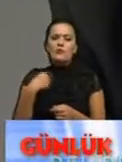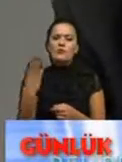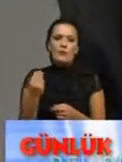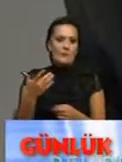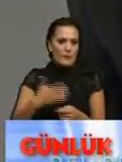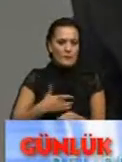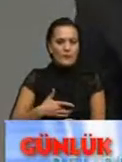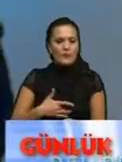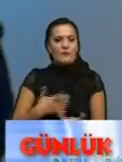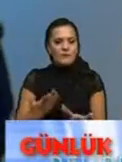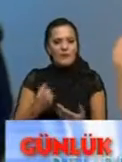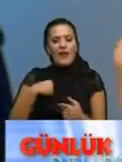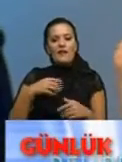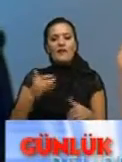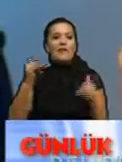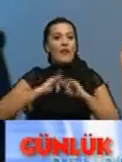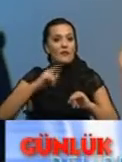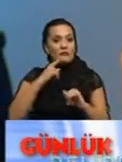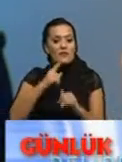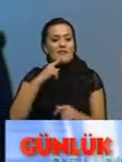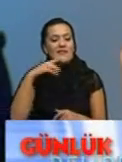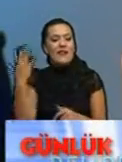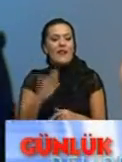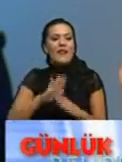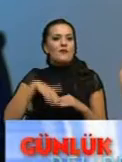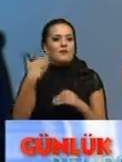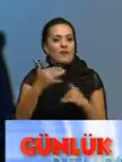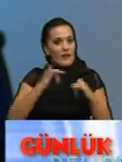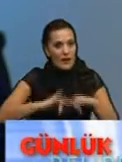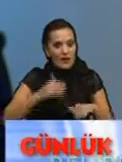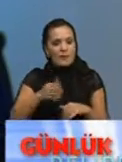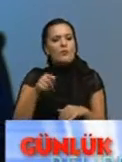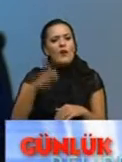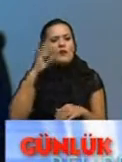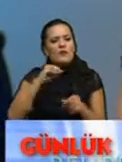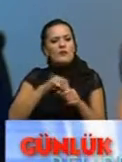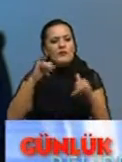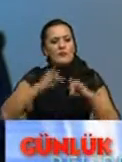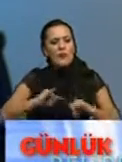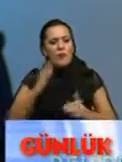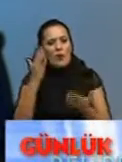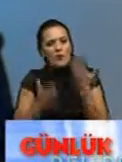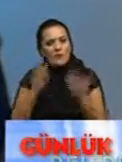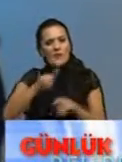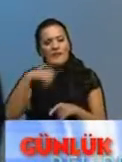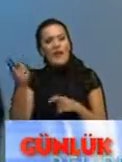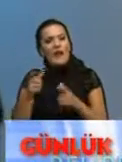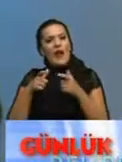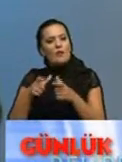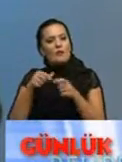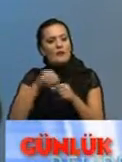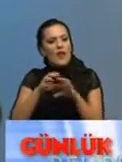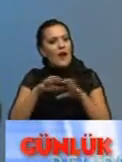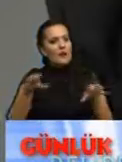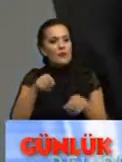memnunum. Yani tatmin çok, oldum diyorsunuz çok, ha seneler çok, sonra. Çok, peki çok. Bu anlamda tatminlik ölçüsü müdür diğer albümlerden ayıran